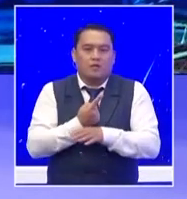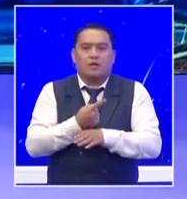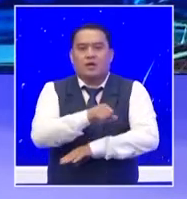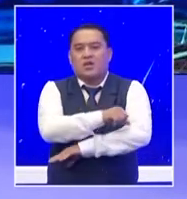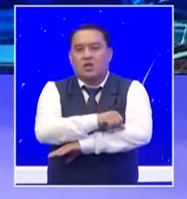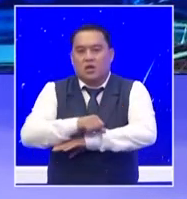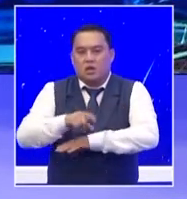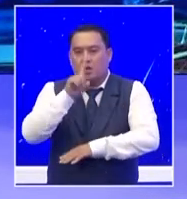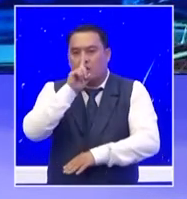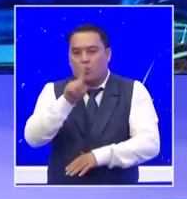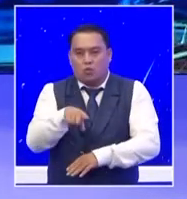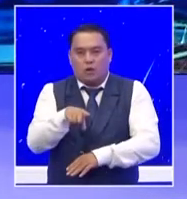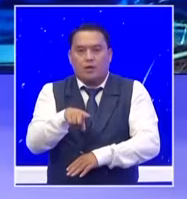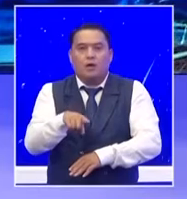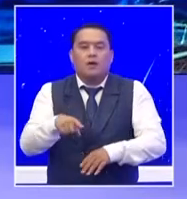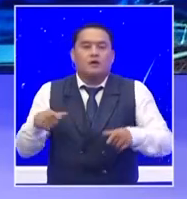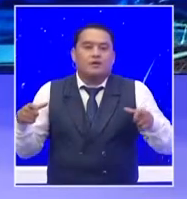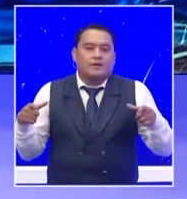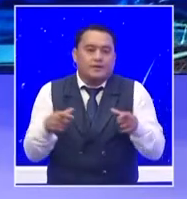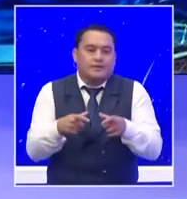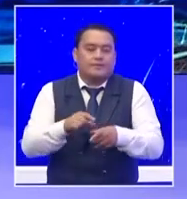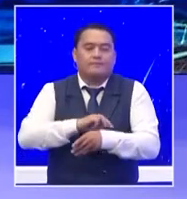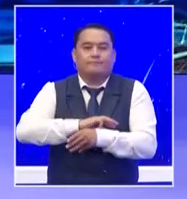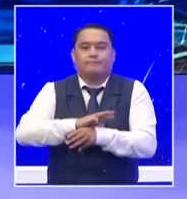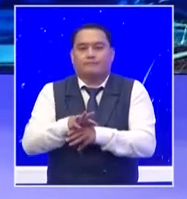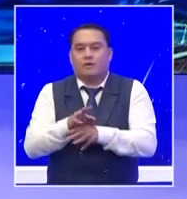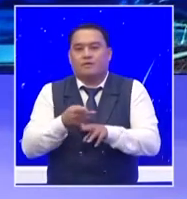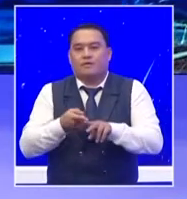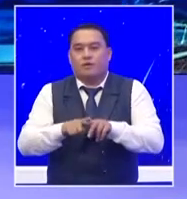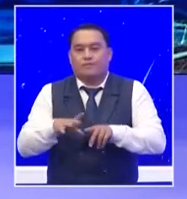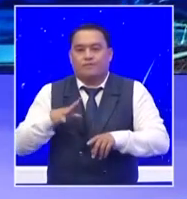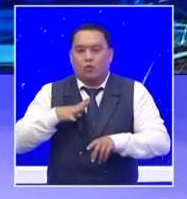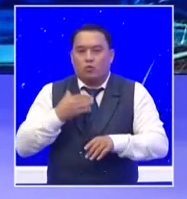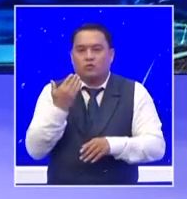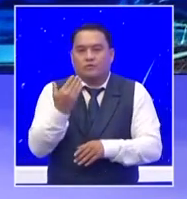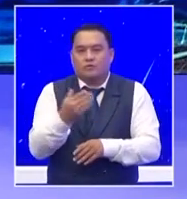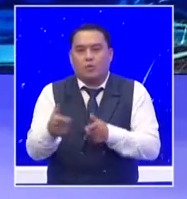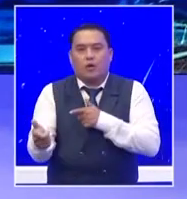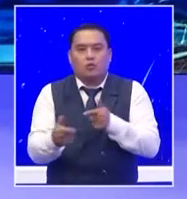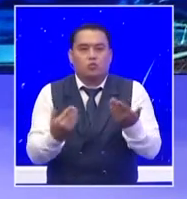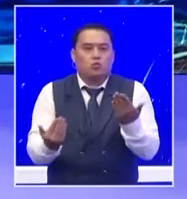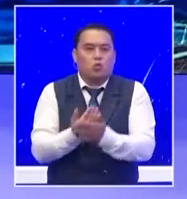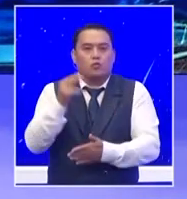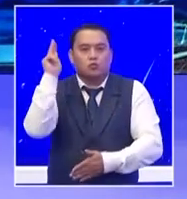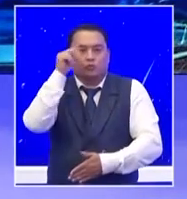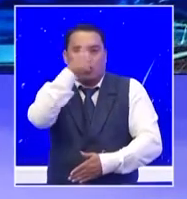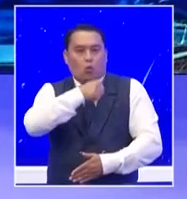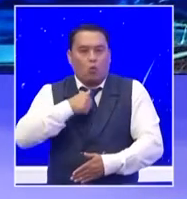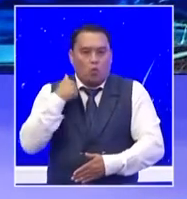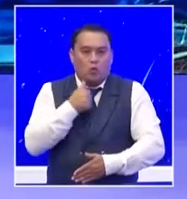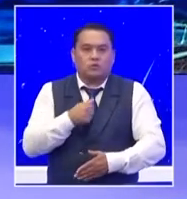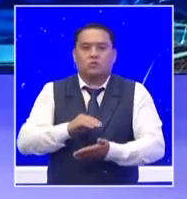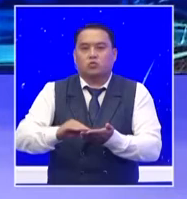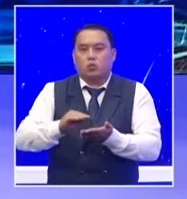1 сентября не будет. Пандемия внесла свои коррективы в традиционный формат обучения. О подготовке к новому учебному году представителям